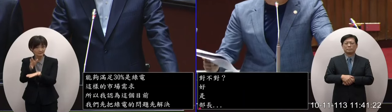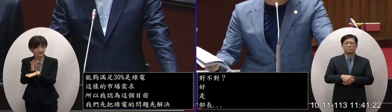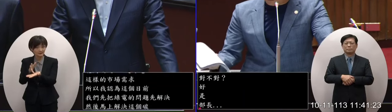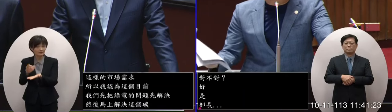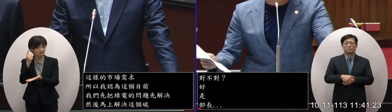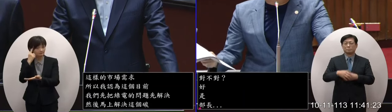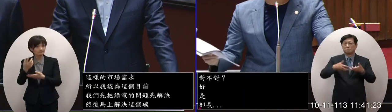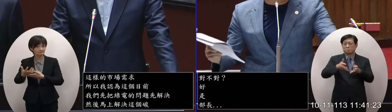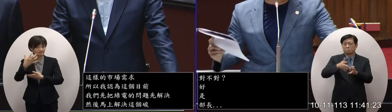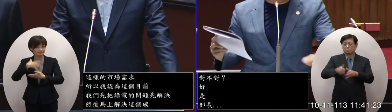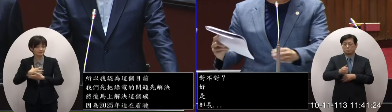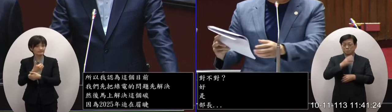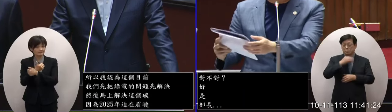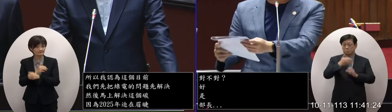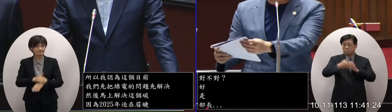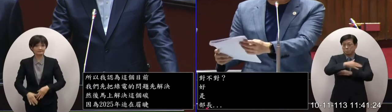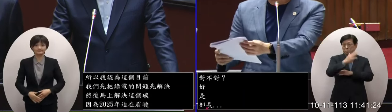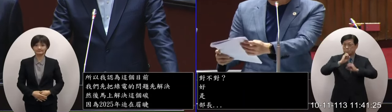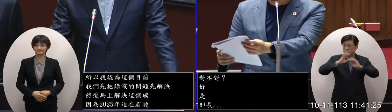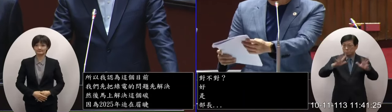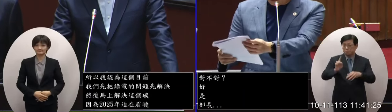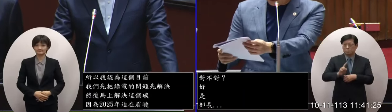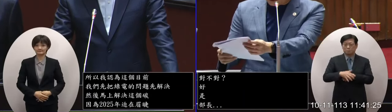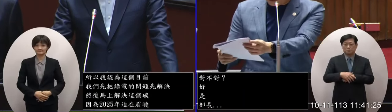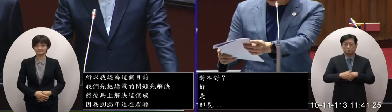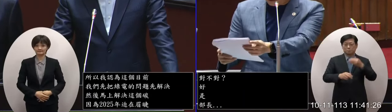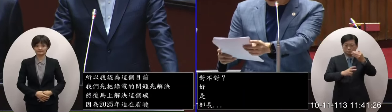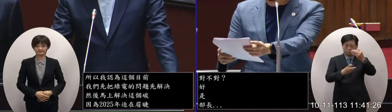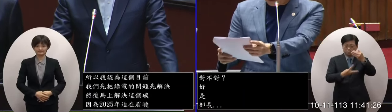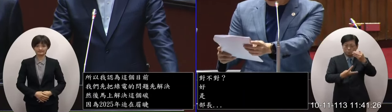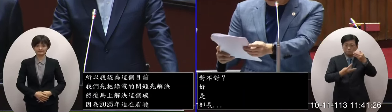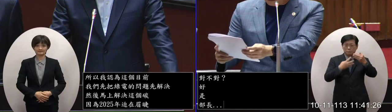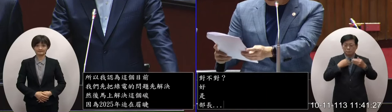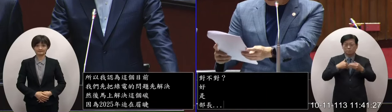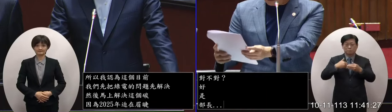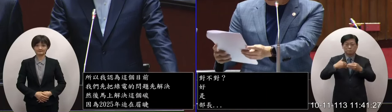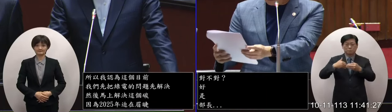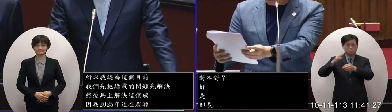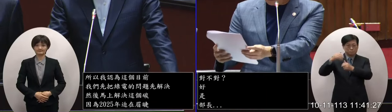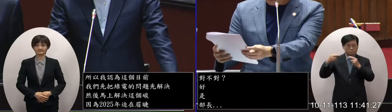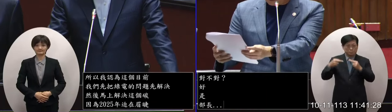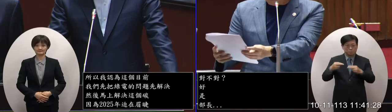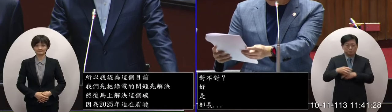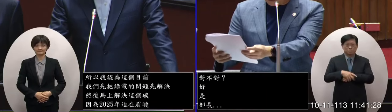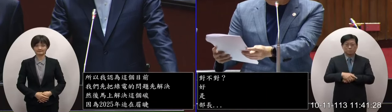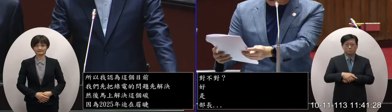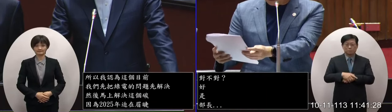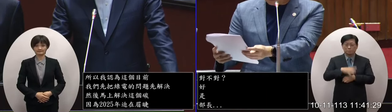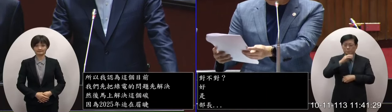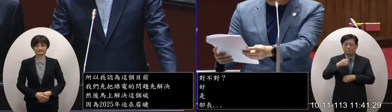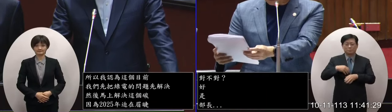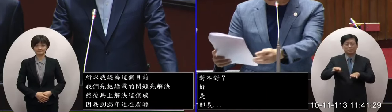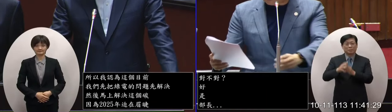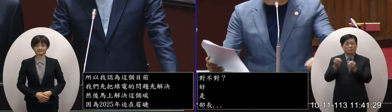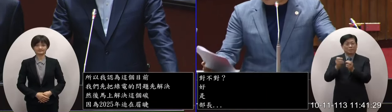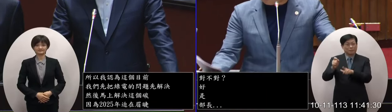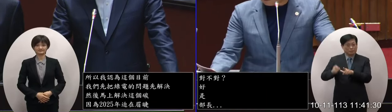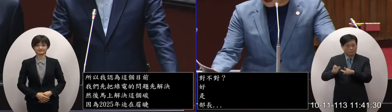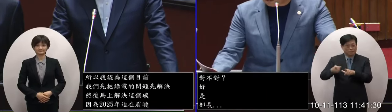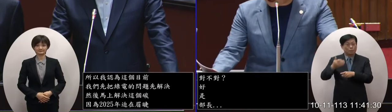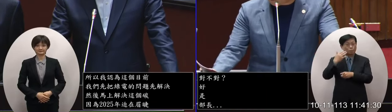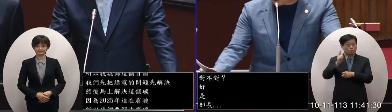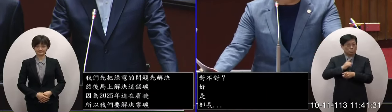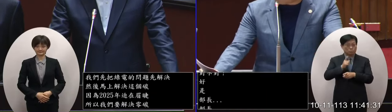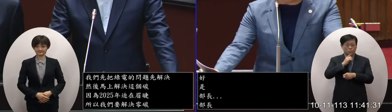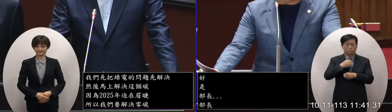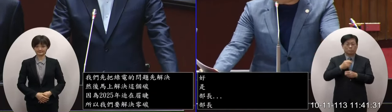内。 部长，媒体报道哈，就说9月23号约见这个开发商嘛哈。那释出只要